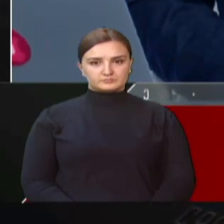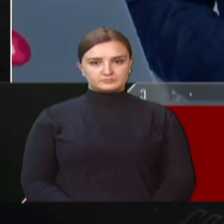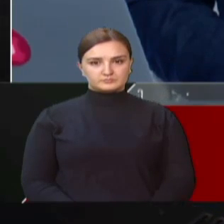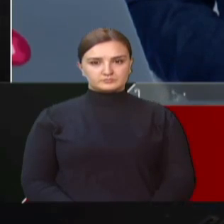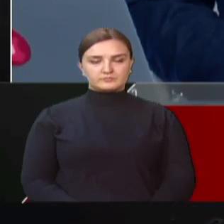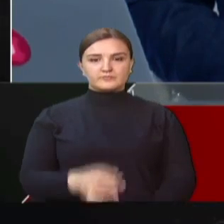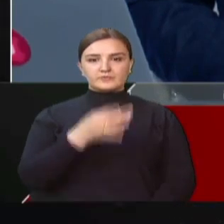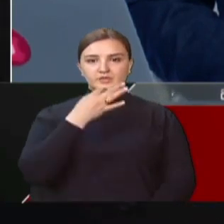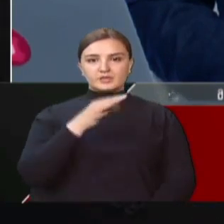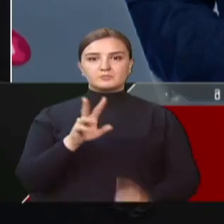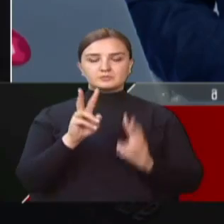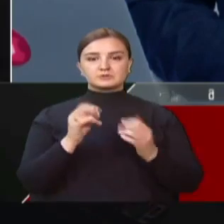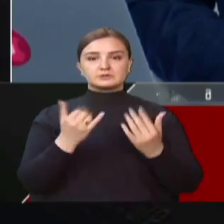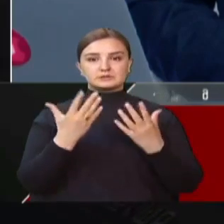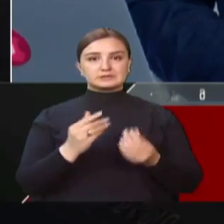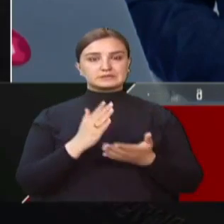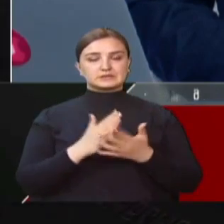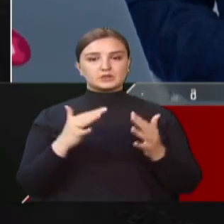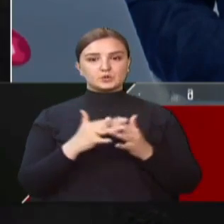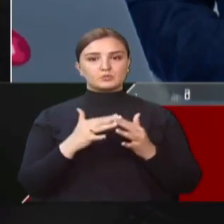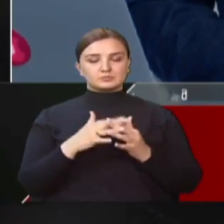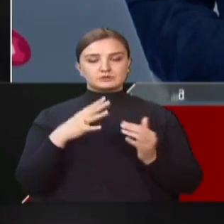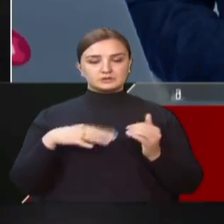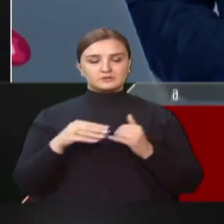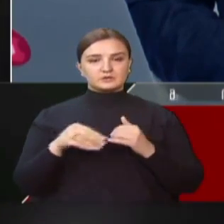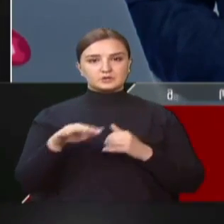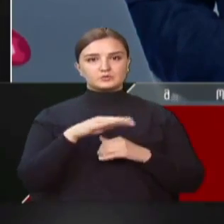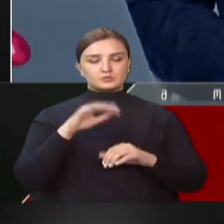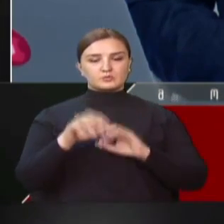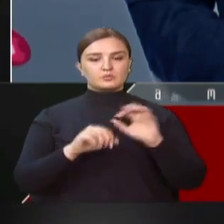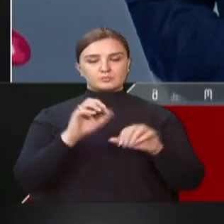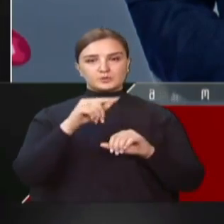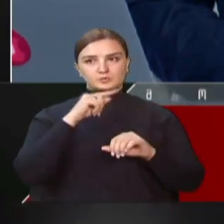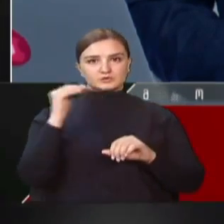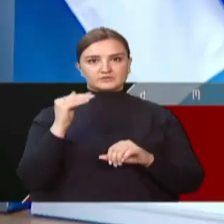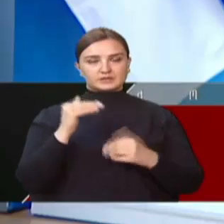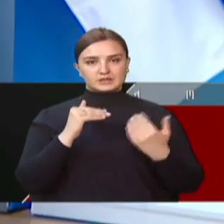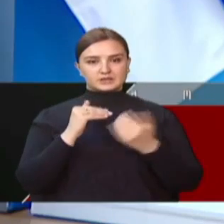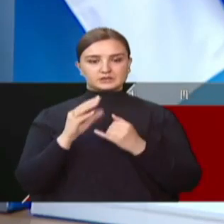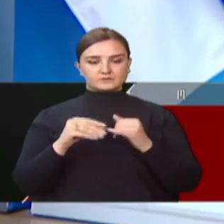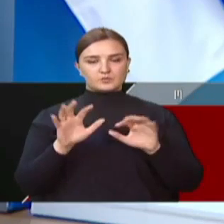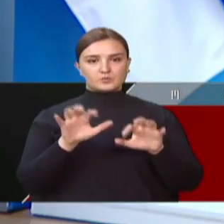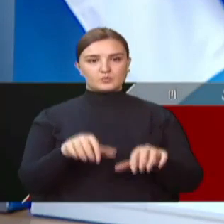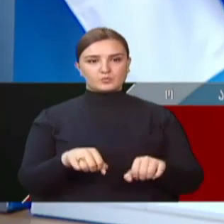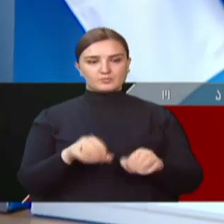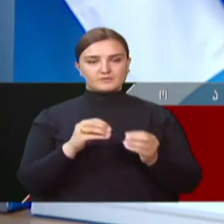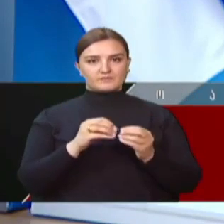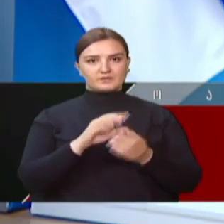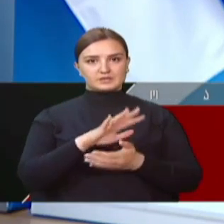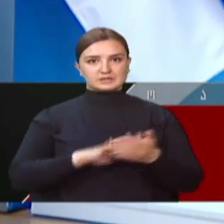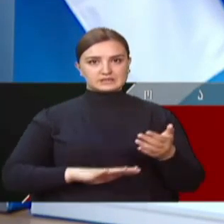ომი, საქართველოს ტერიტორიები ოკუპირებული აქვს რუსეთის ფედერაციას და ოკუპაცია